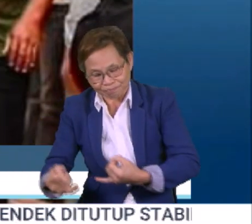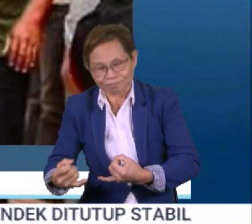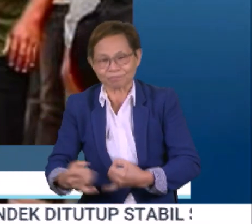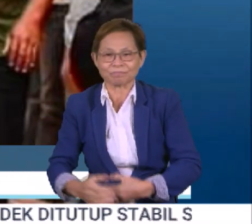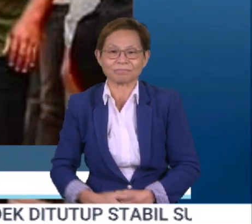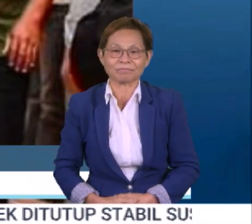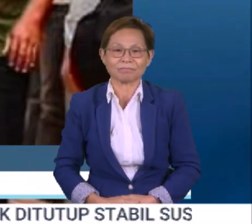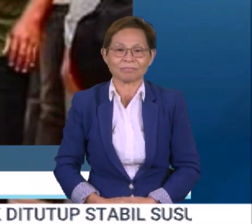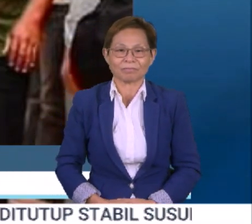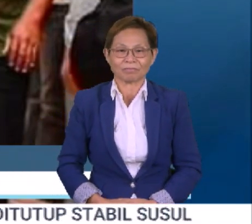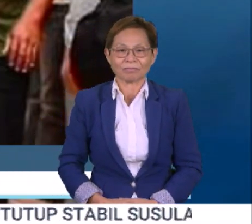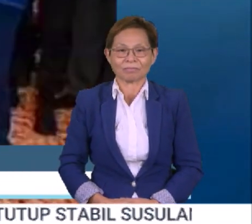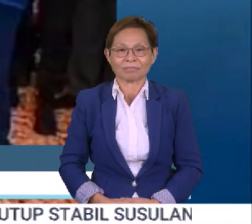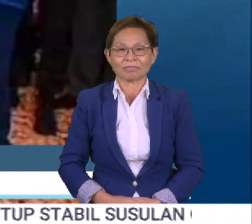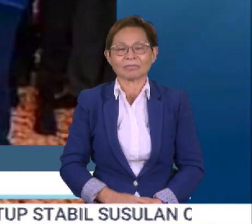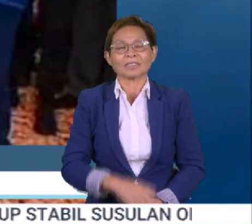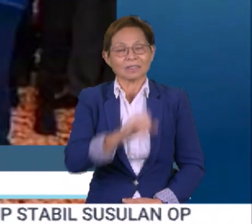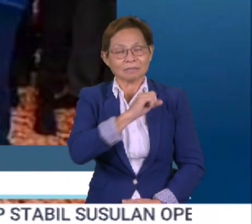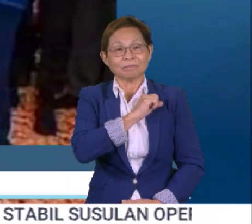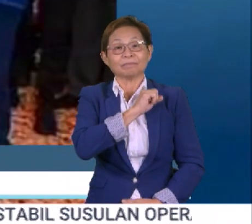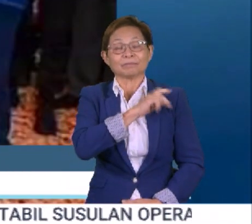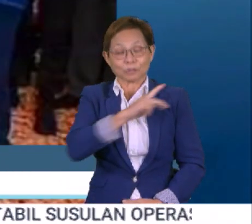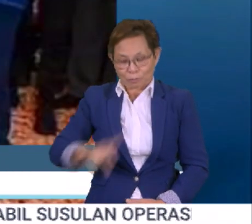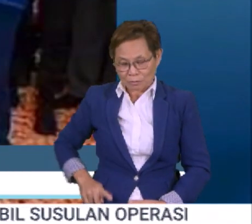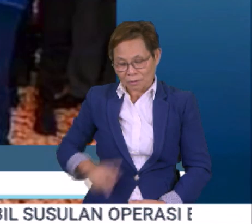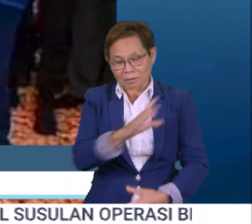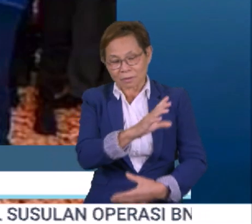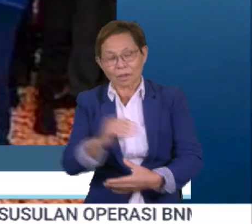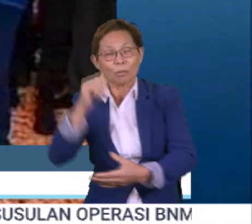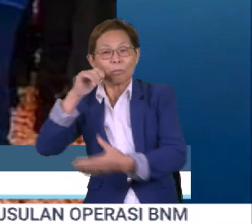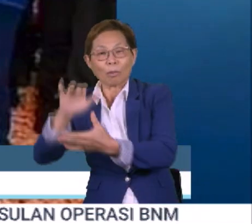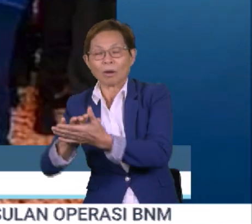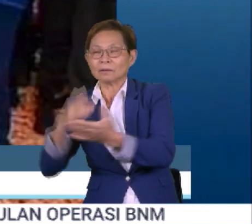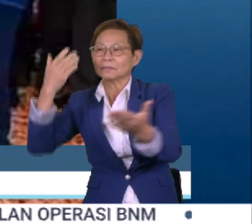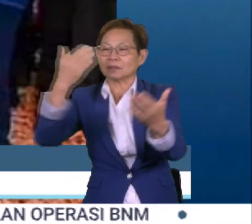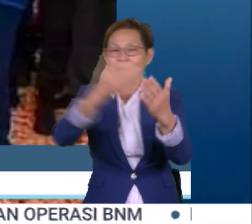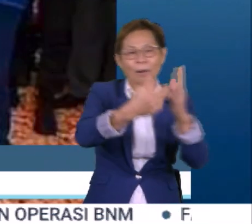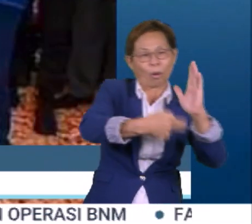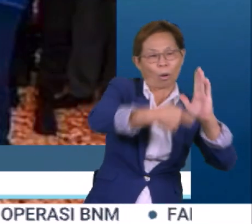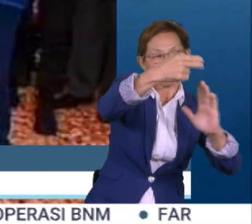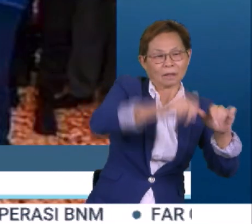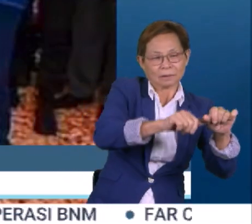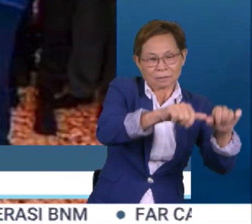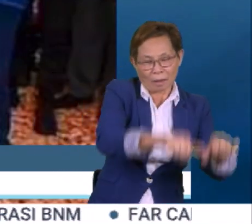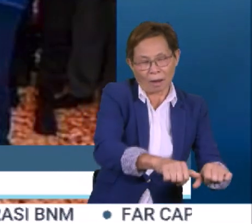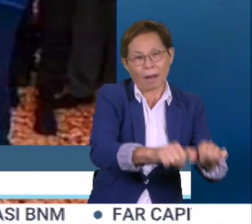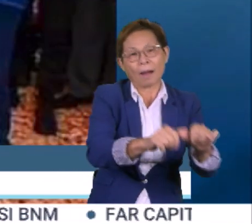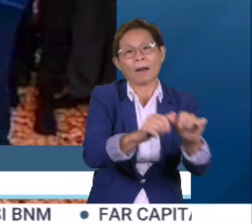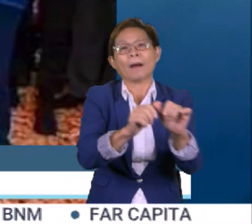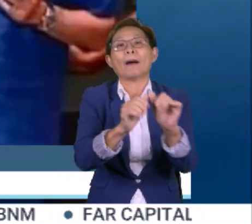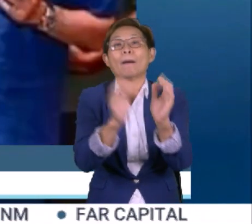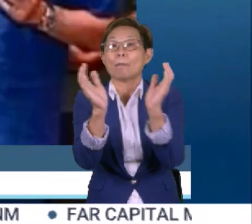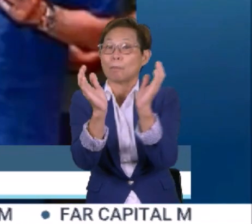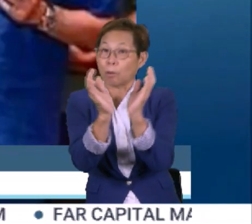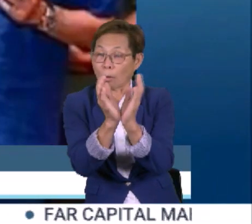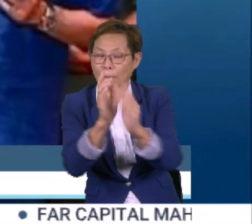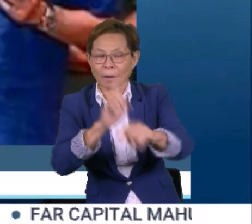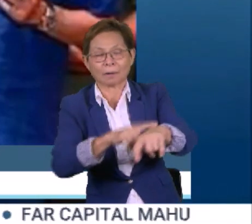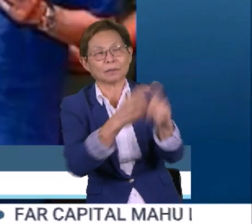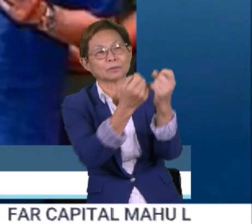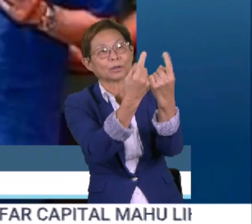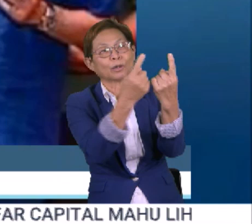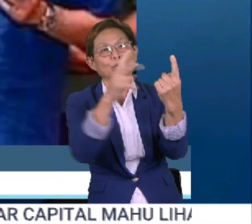salh Abdul Rahman al-sultan Abdullah dan tunku Azizah tiba di hotel penginapan di Bandar Seri Begawan Brunei pada